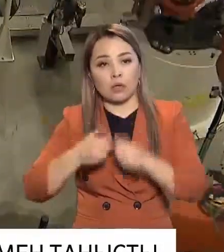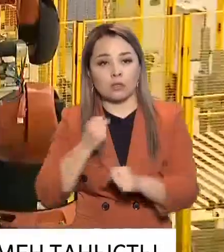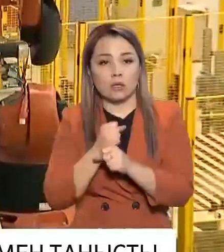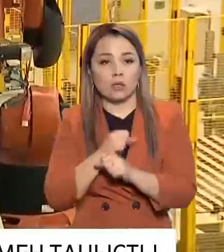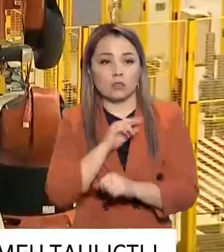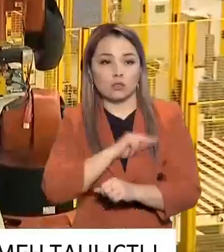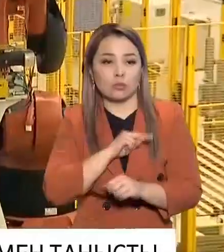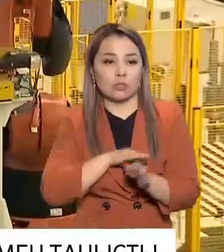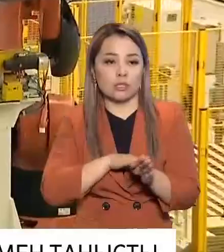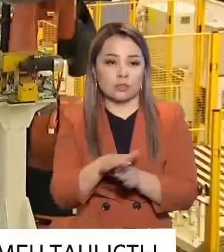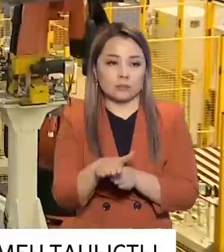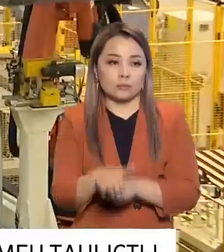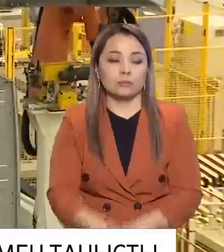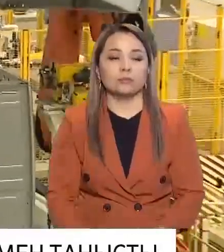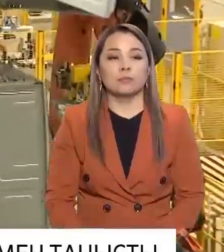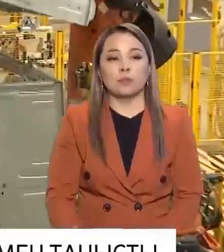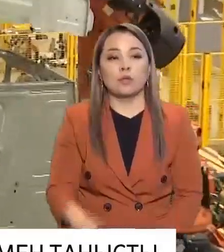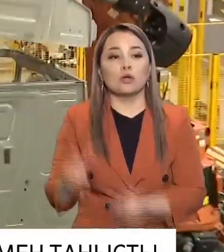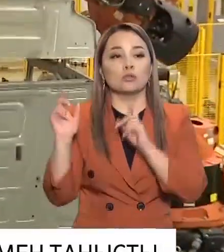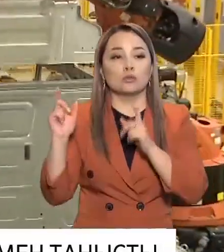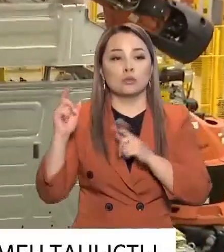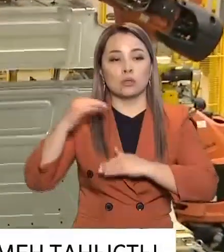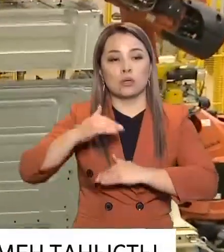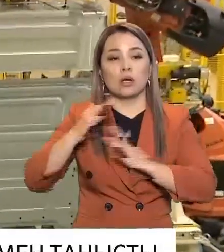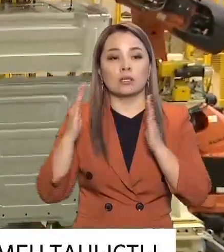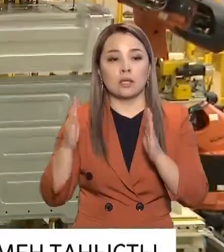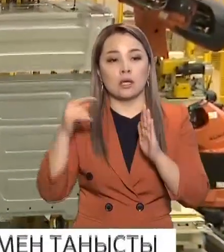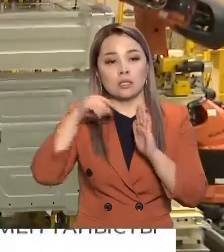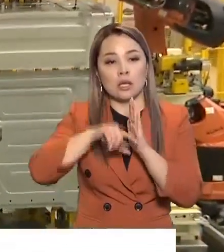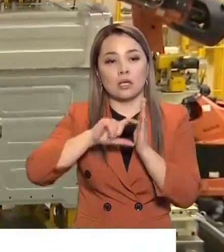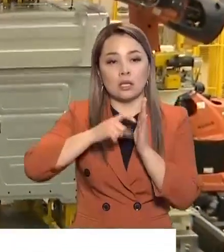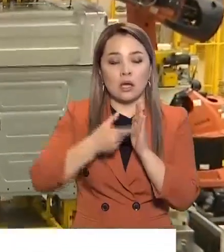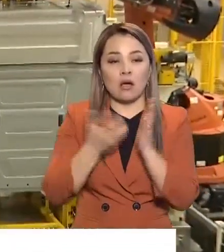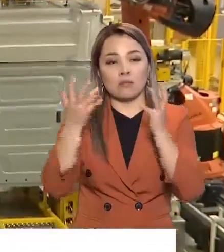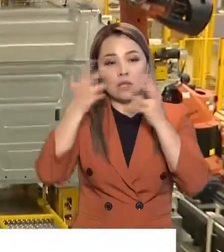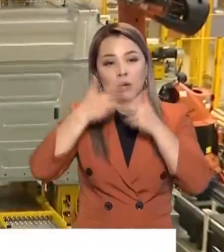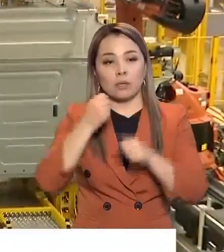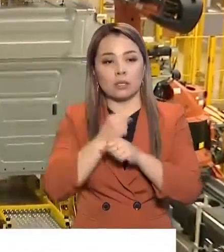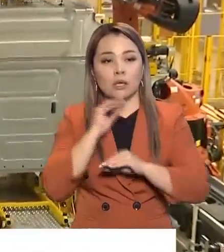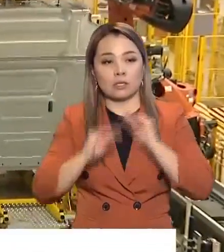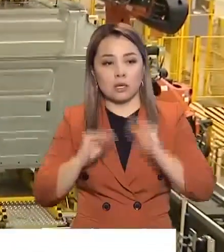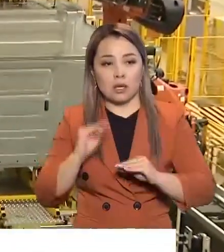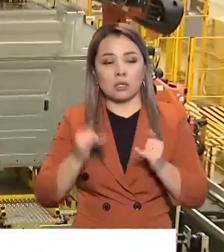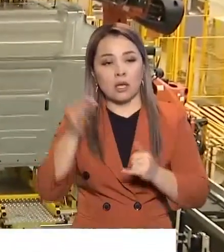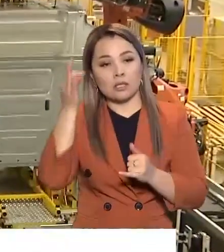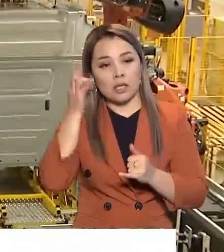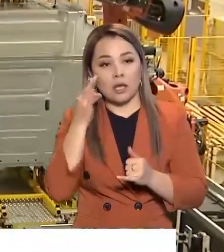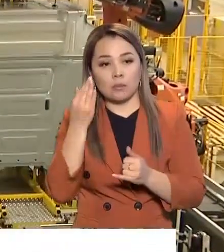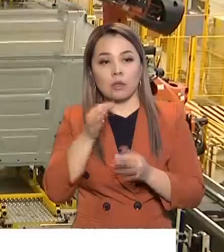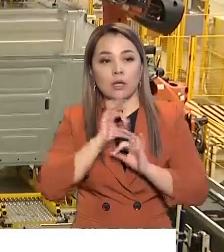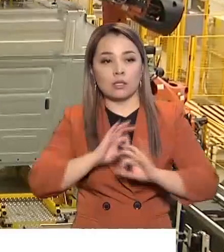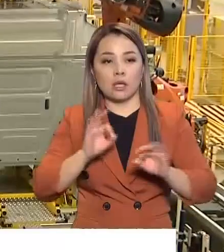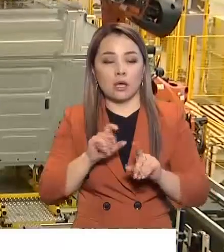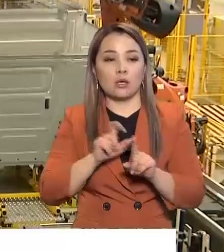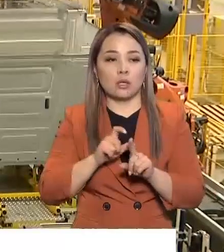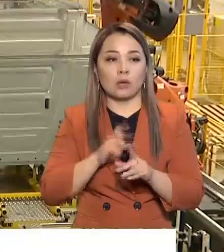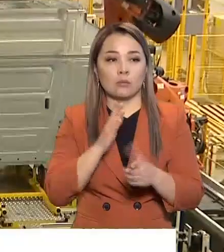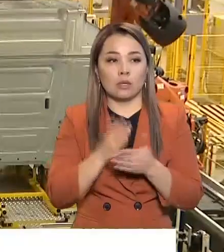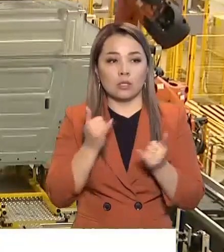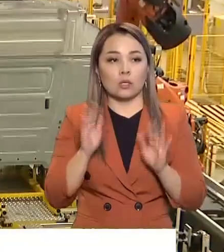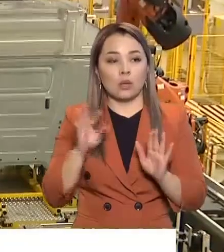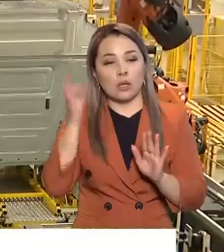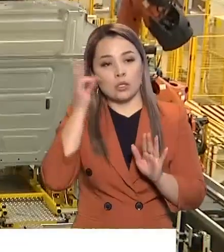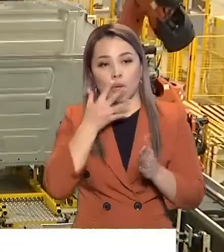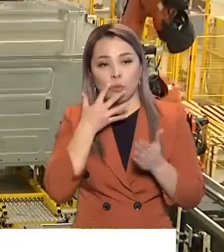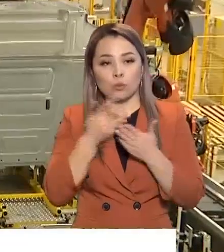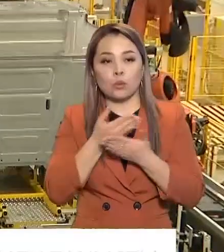автоматтандырылған. Жүк кабинасын құрастыру жұмысы толықтай автоматтандырылған. Соңғы неміс технологиясы зауыт иелерінің айтуы бойынша, бұндай жүйе тіпті